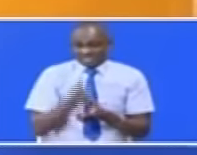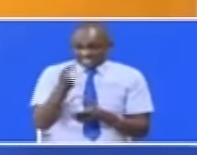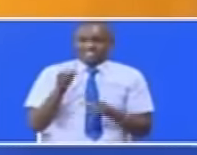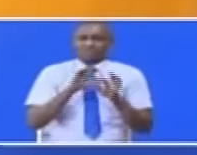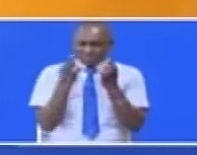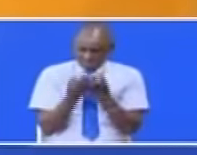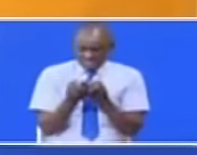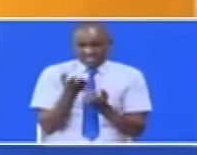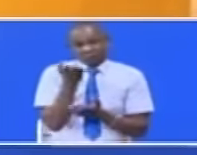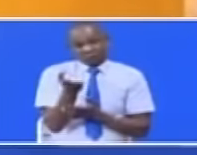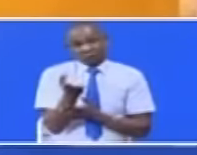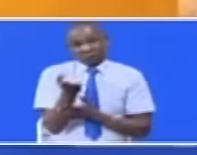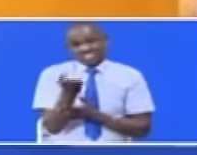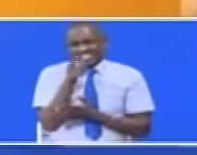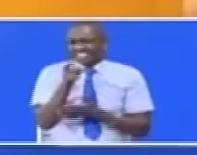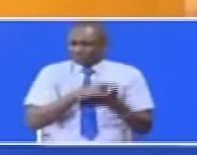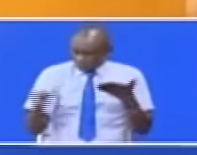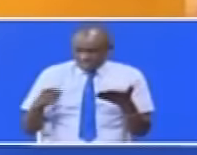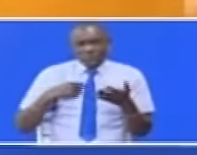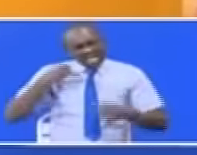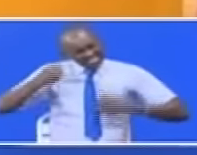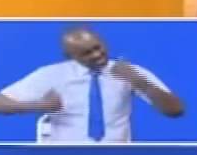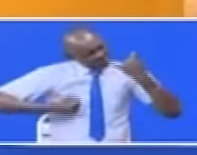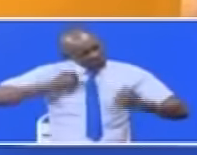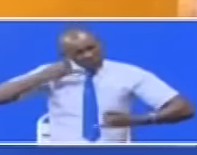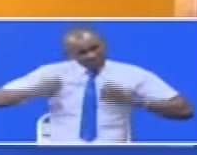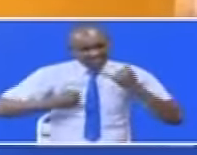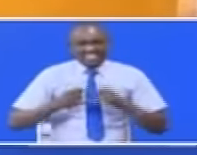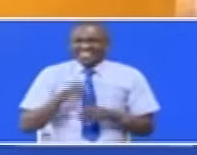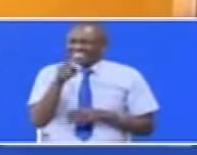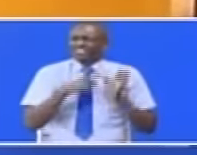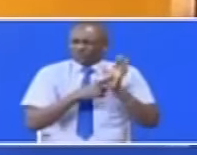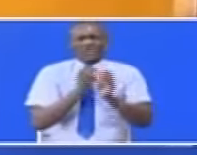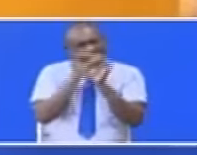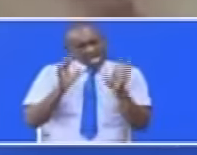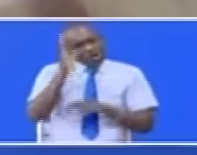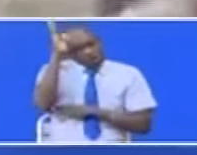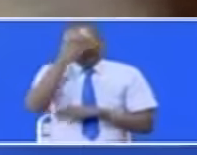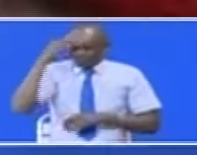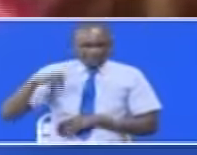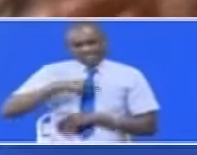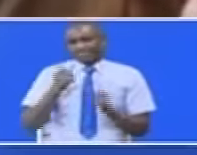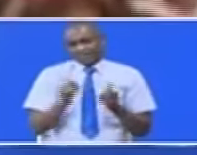we suddenly and this we we are rejoicing so it Shows that god has Not Forgotten